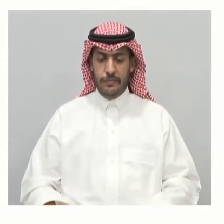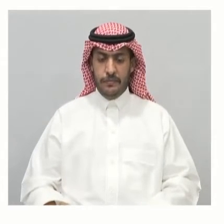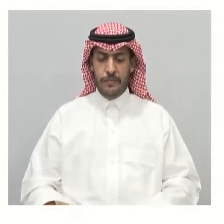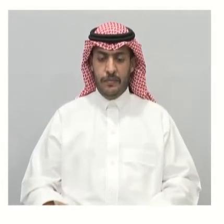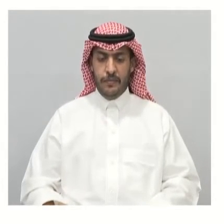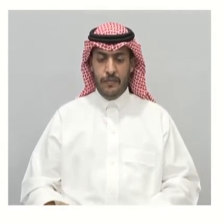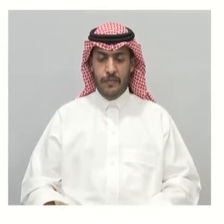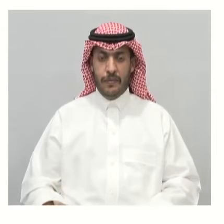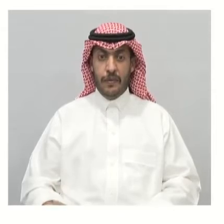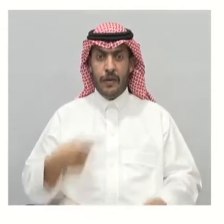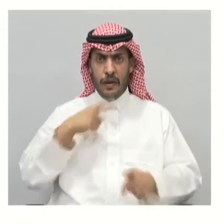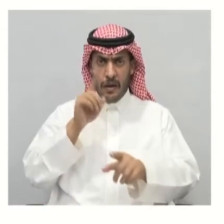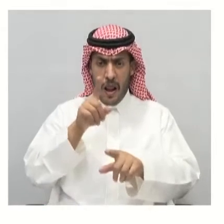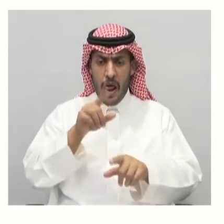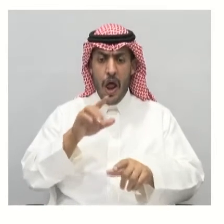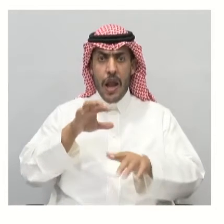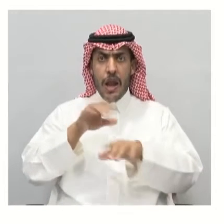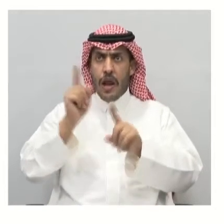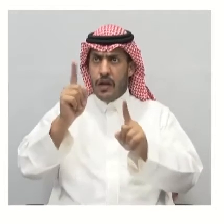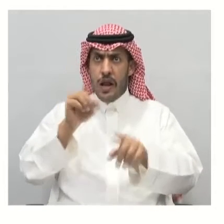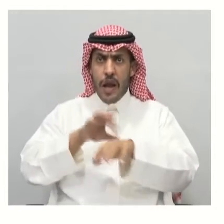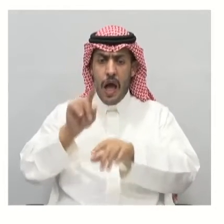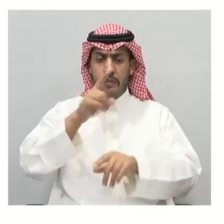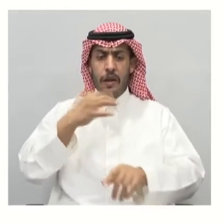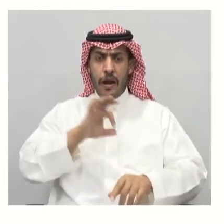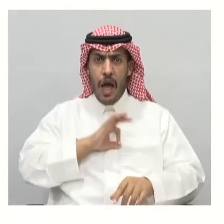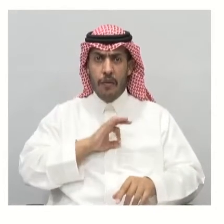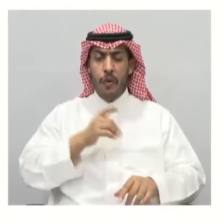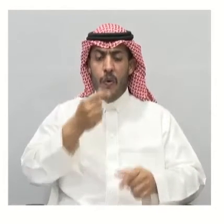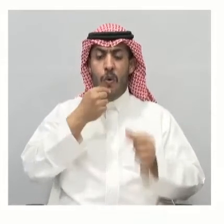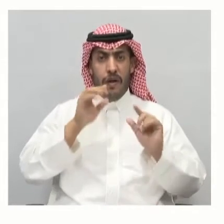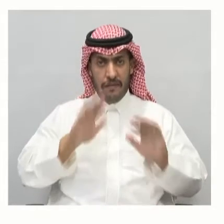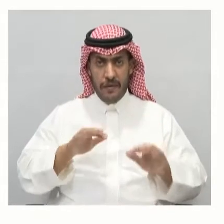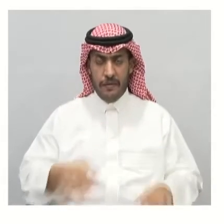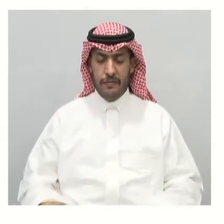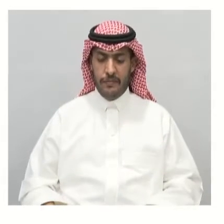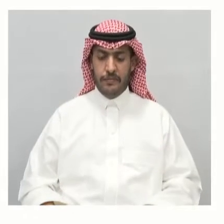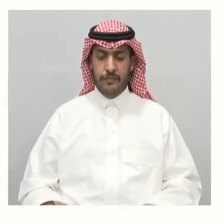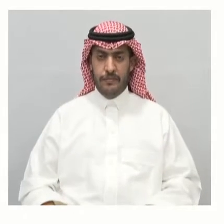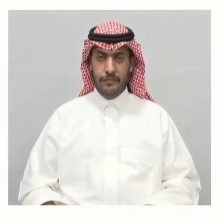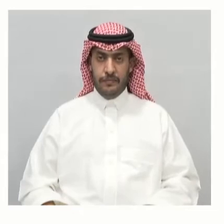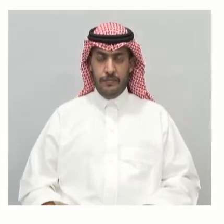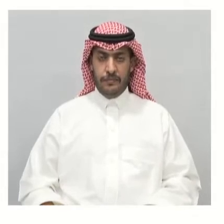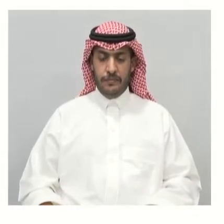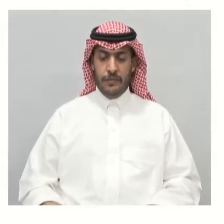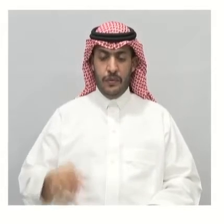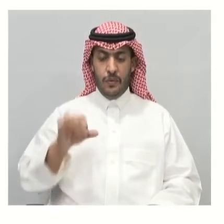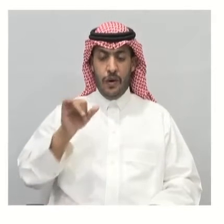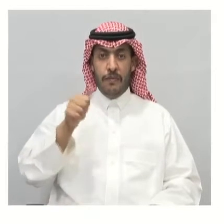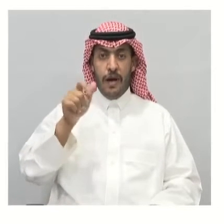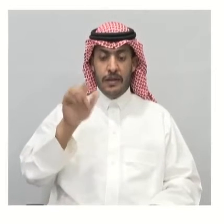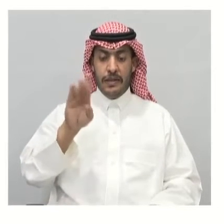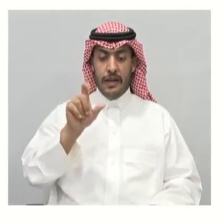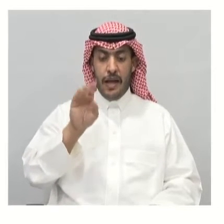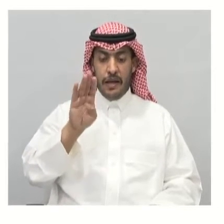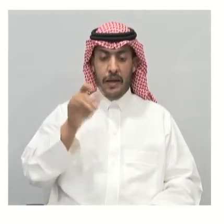ايضا ارشاد للناس والرحمه بهم قال الله تعالى بسم الله الرحمن الرحيم وما ارسلناك